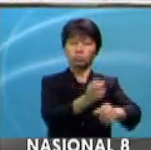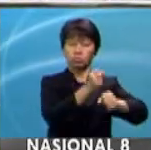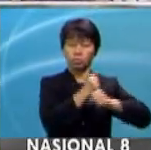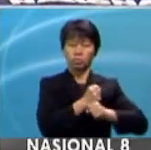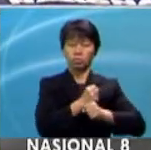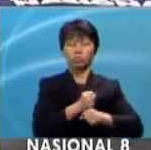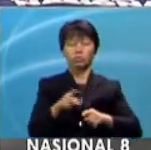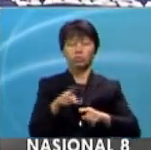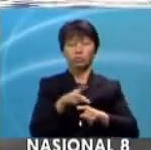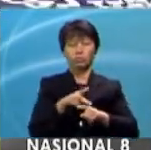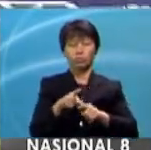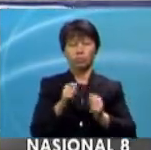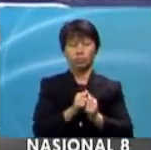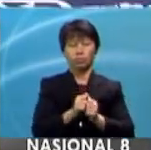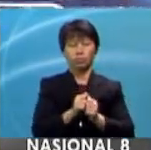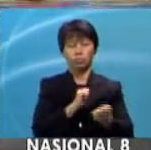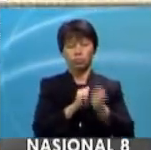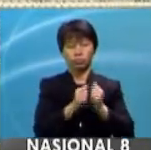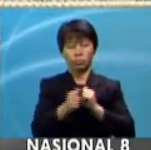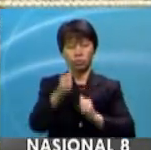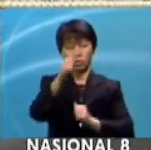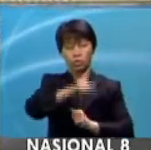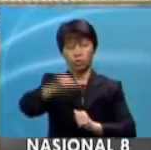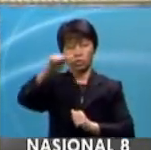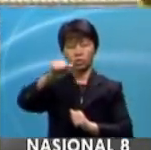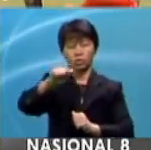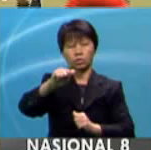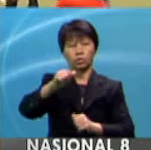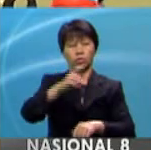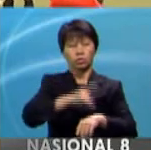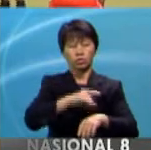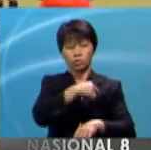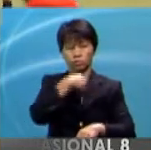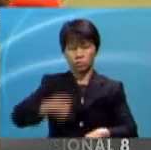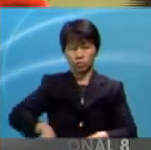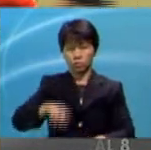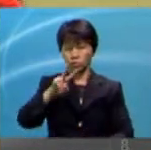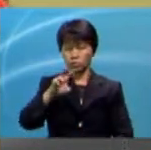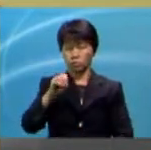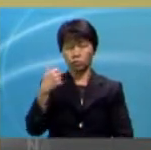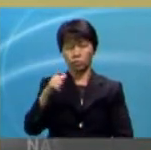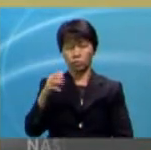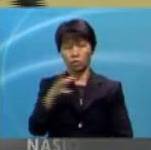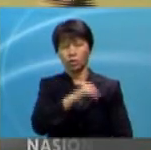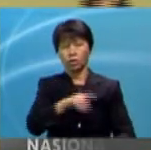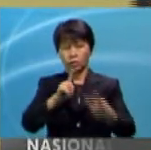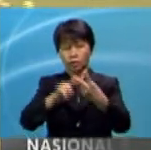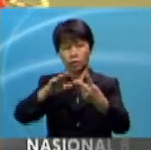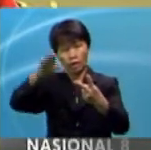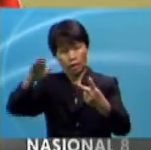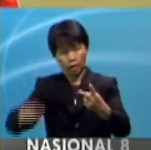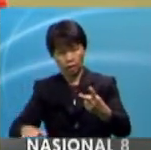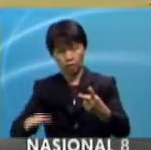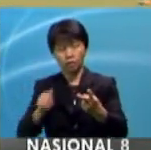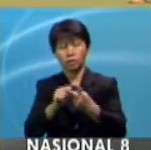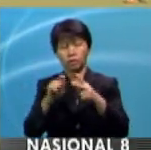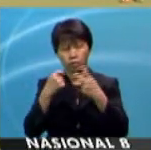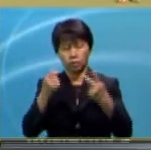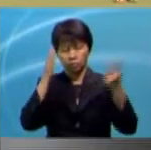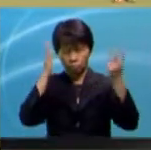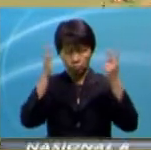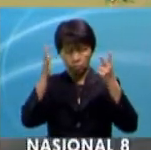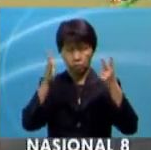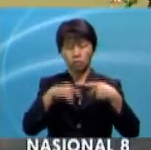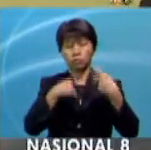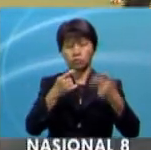perak pada zaman 2010 sementara adiknya Fitri Sari telah bersama Squad kebangsaan